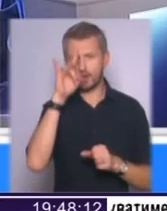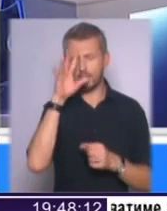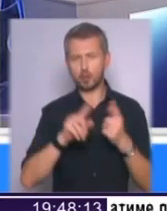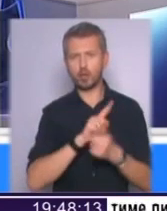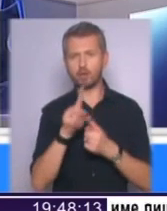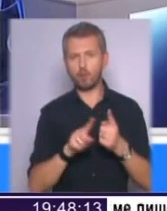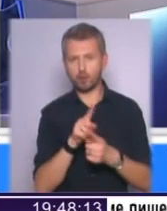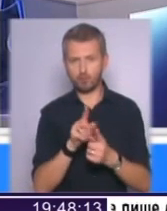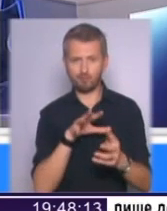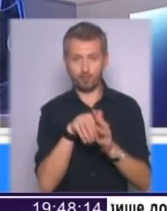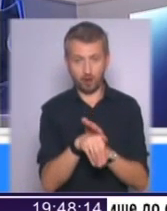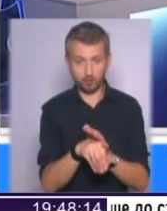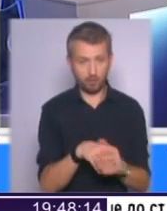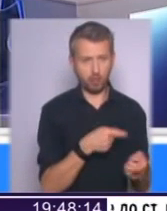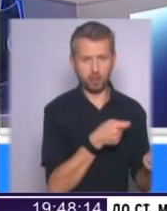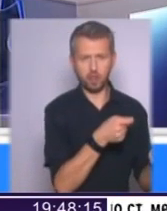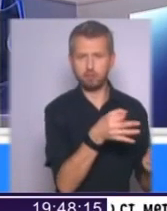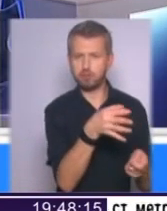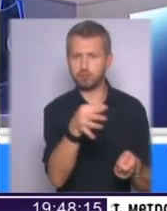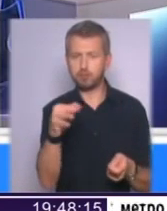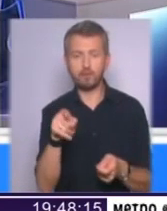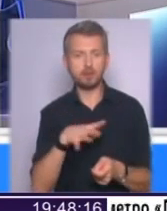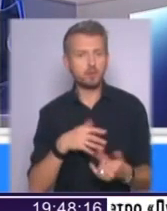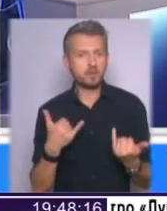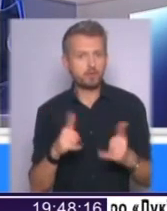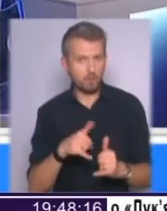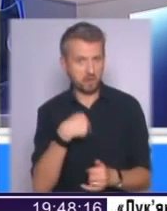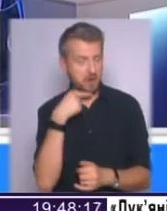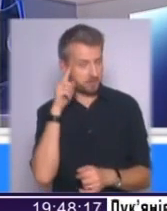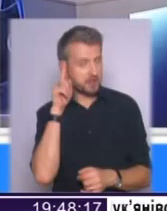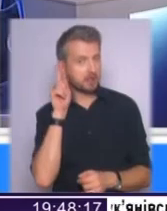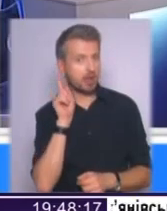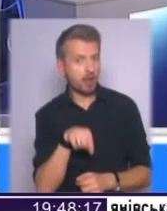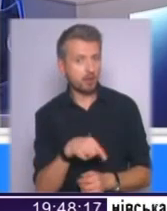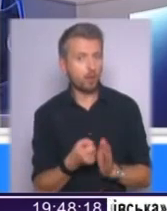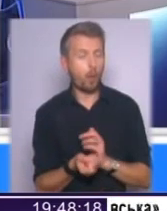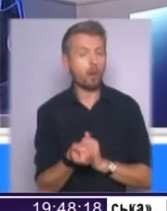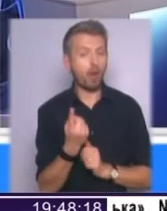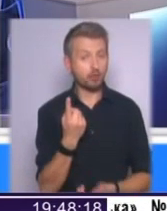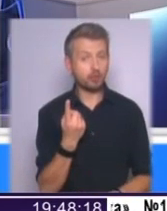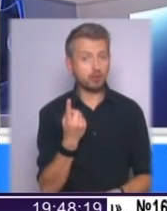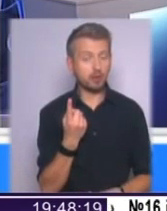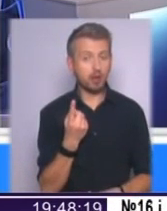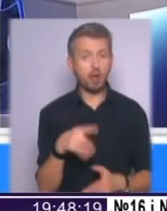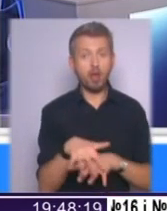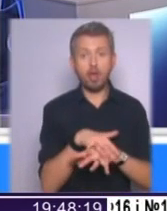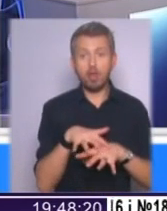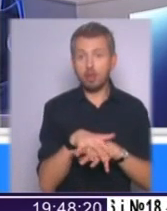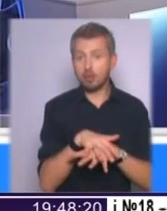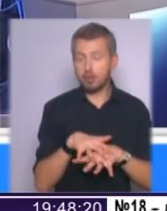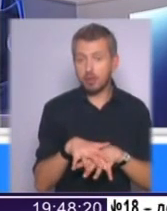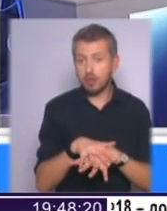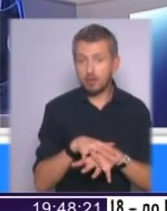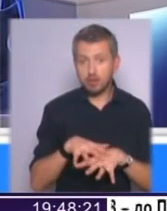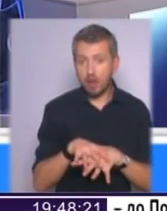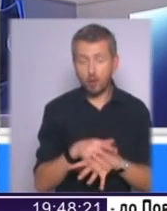реформу впроваджував, він був дещо здивований. Каже, ви знаєте, кажеться, народу не так за